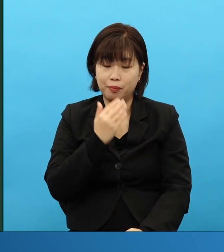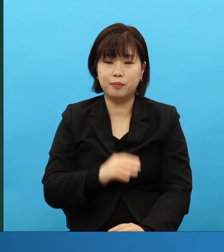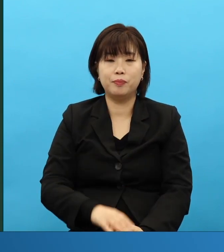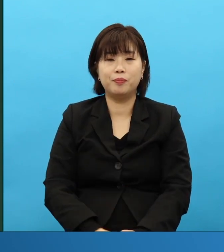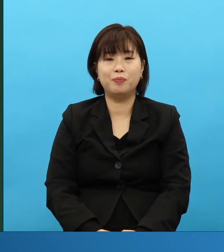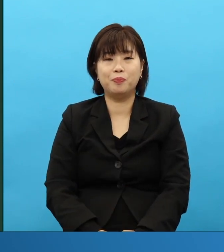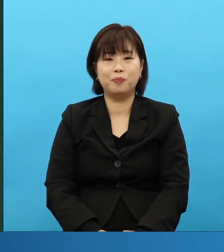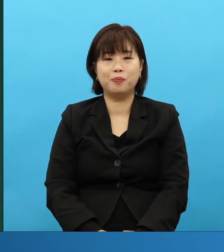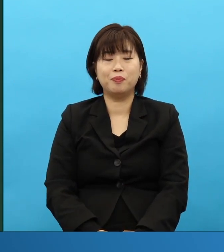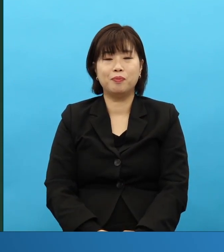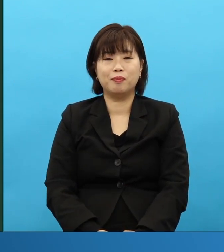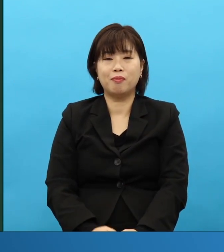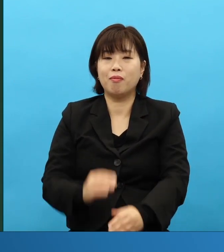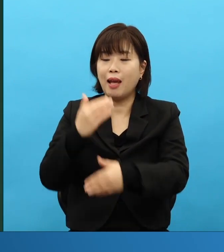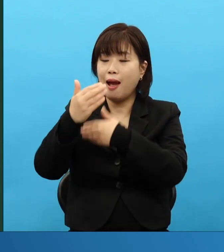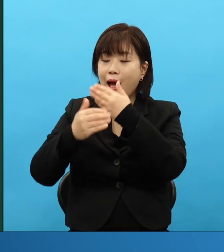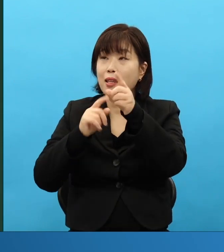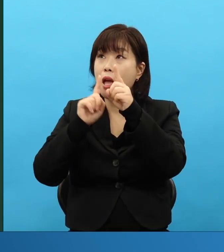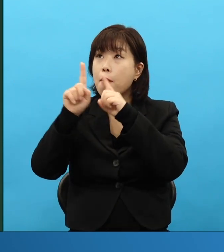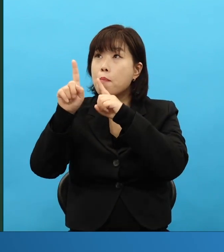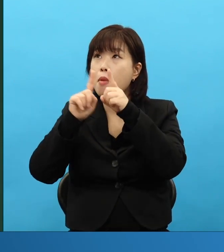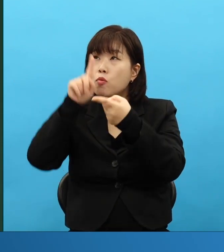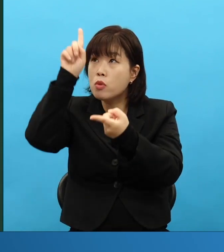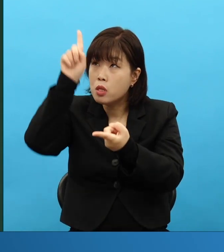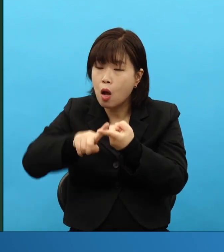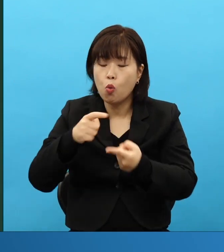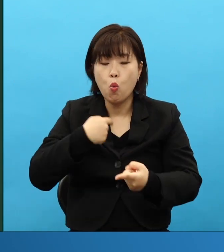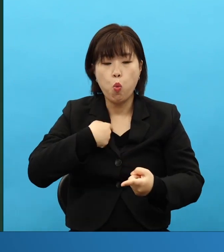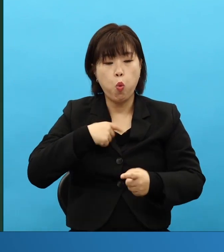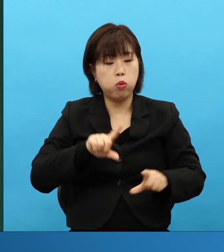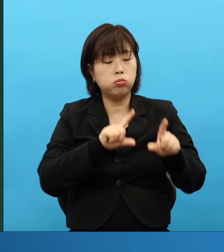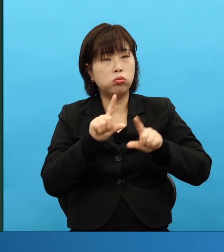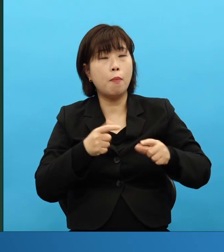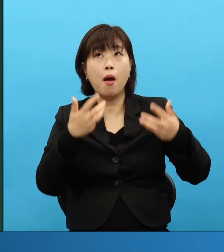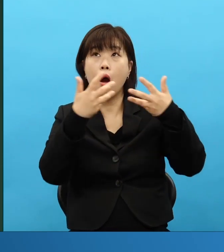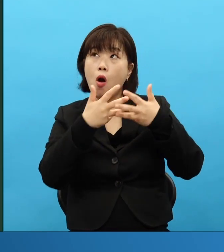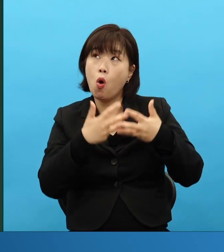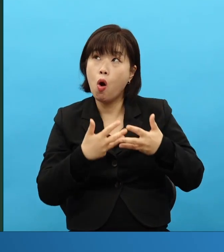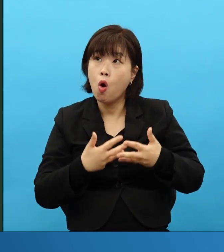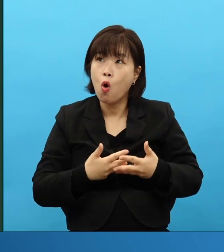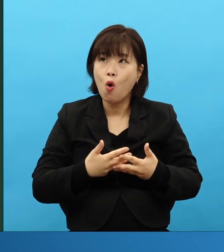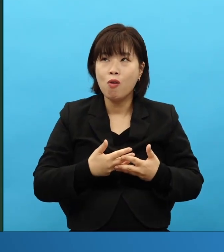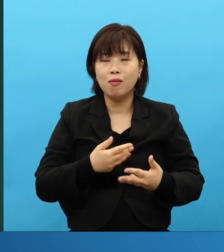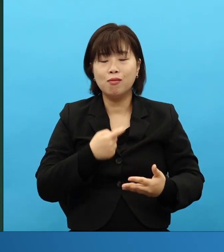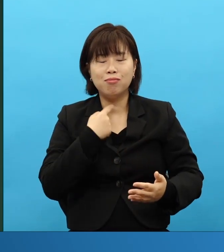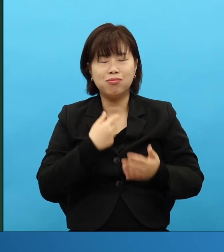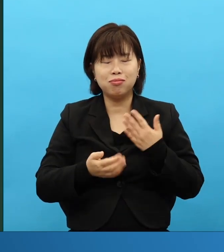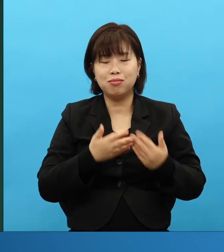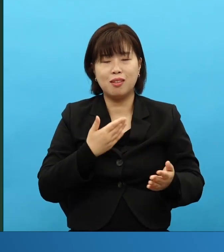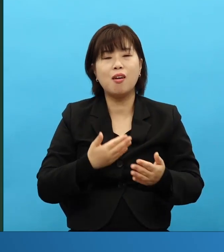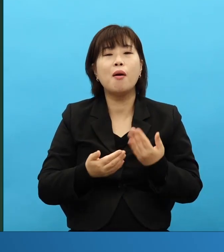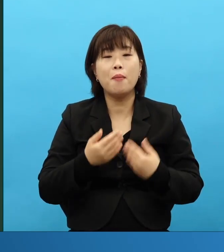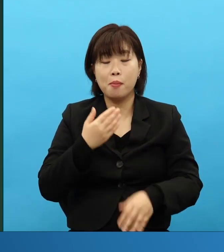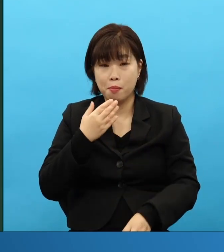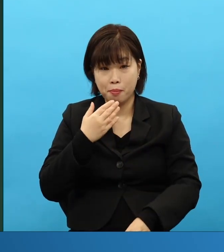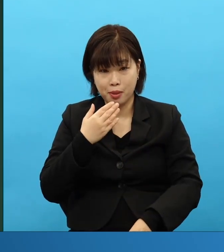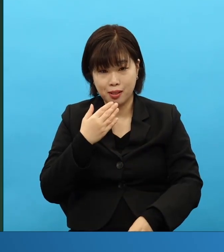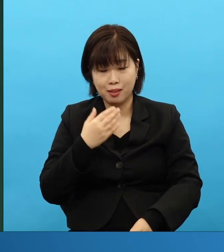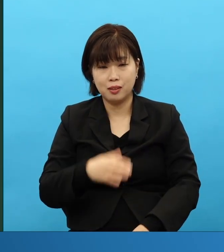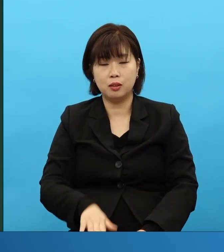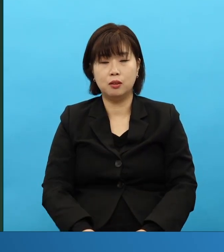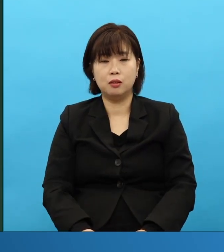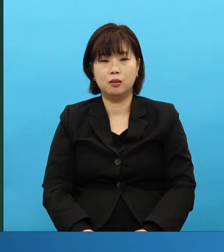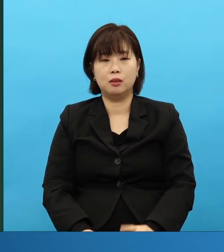아무 의미 없어. 말씀이 And 성취돼요. if you just look at this, it's no meaning. And so you have to see the fulfillment of the word. 그 일가가 뭡니까? What is our first lecture then?